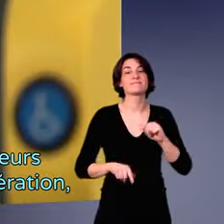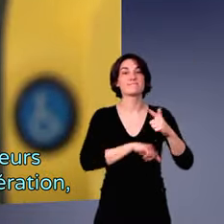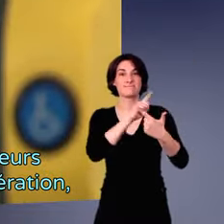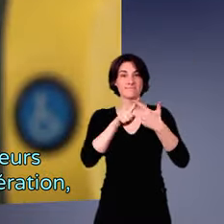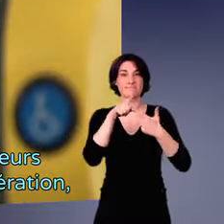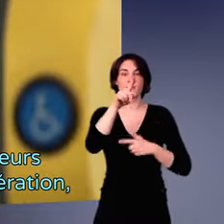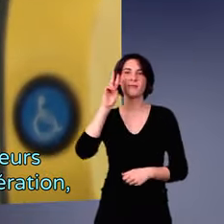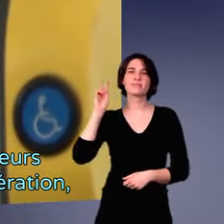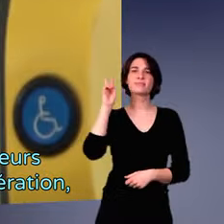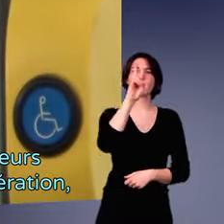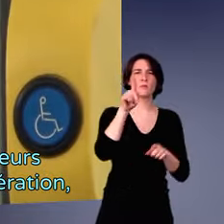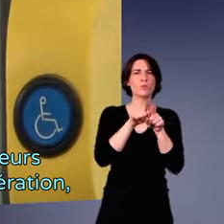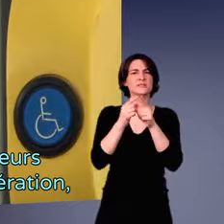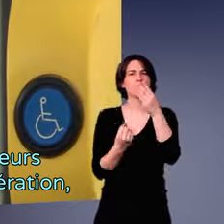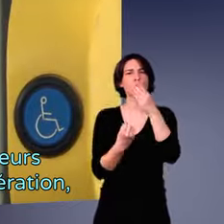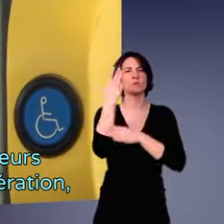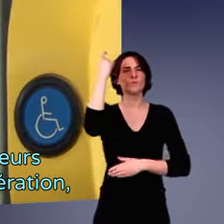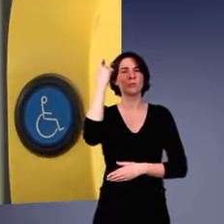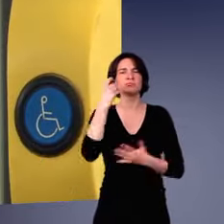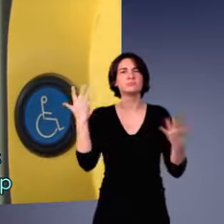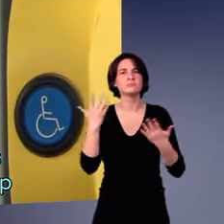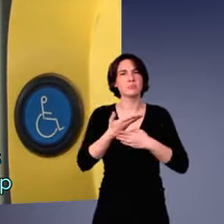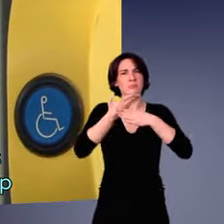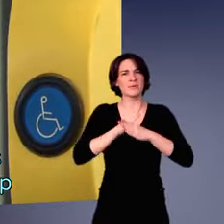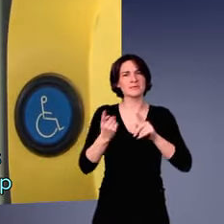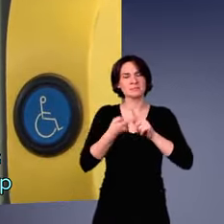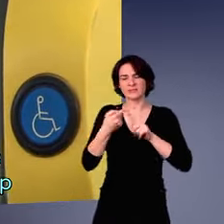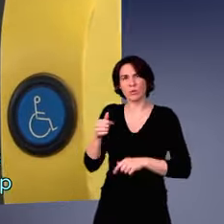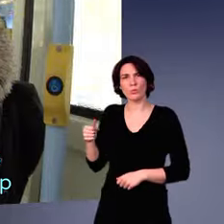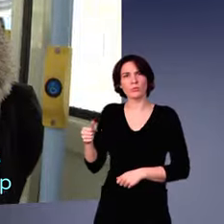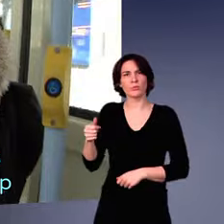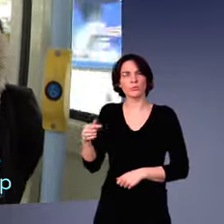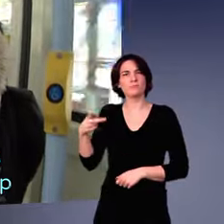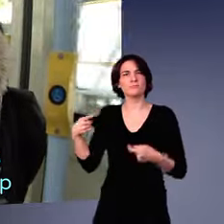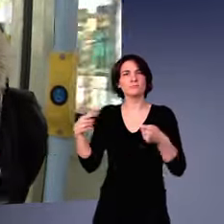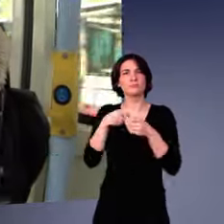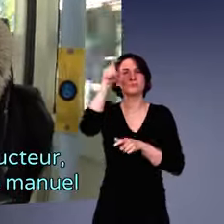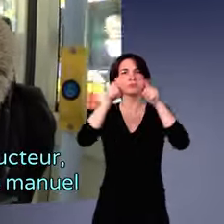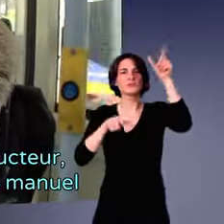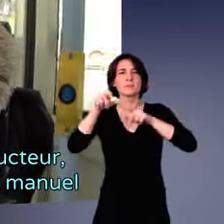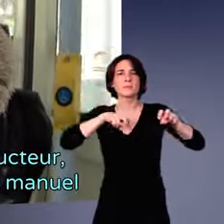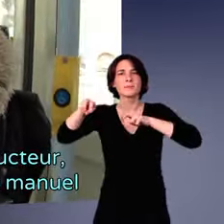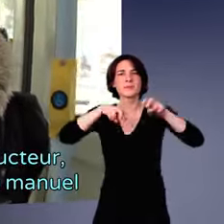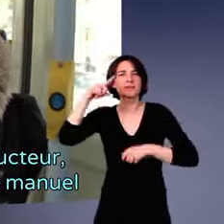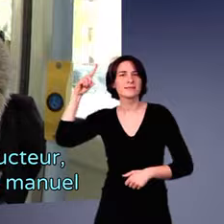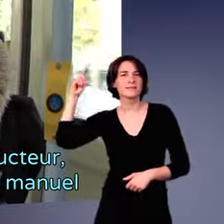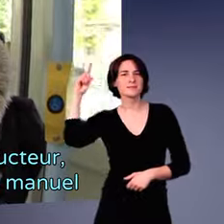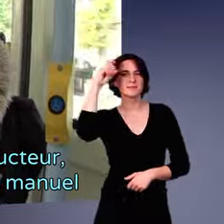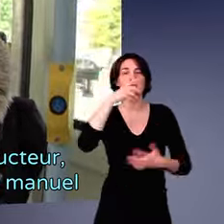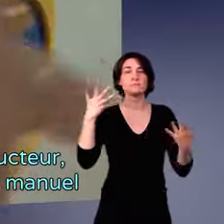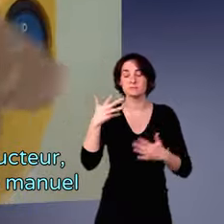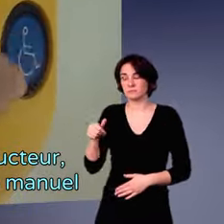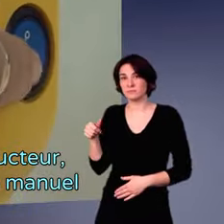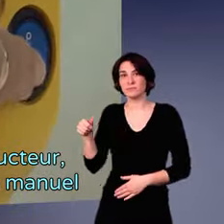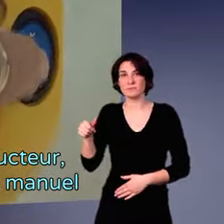tram comme d'ailleurs dans les bus de nouvelle génération afin que les personnes en situation de handicap puissent se signaler au conducteur